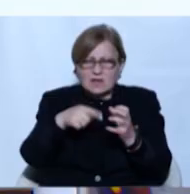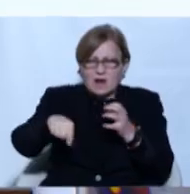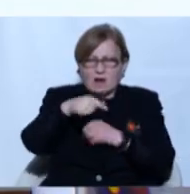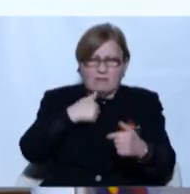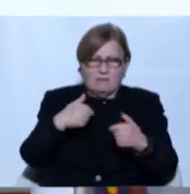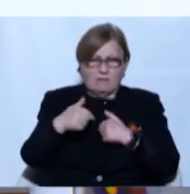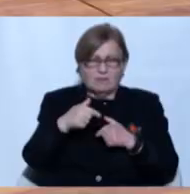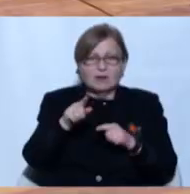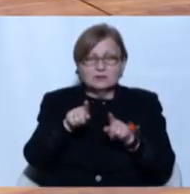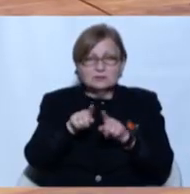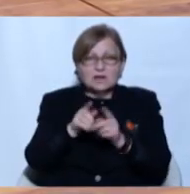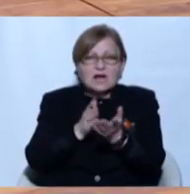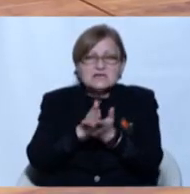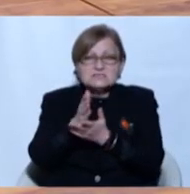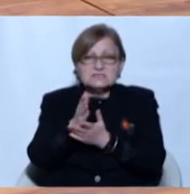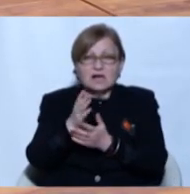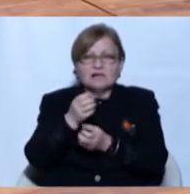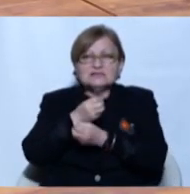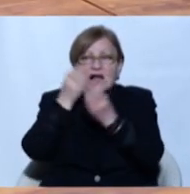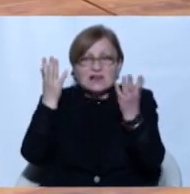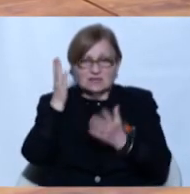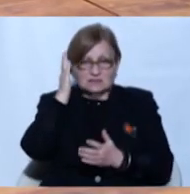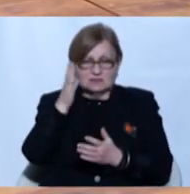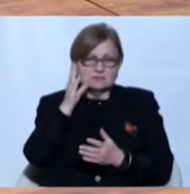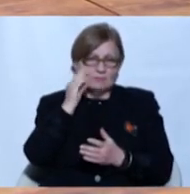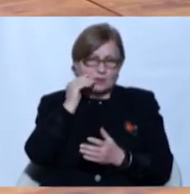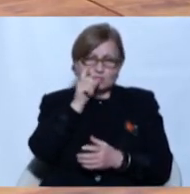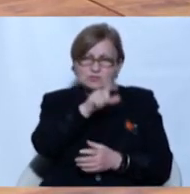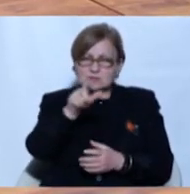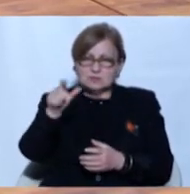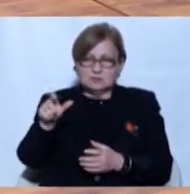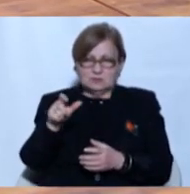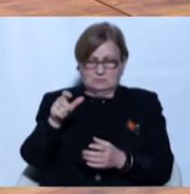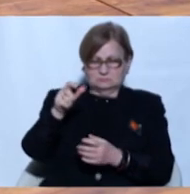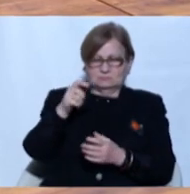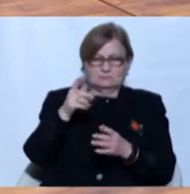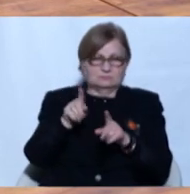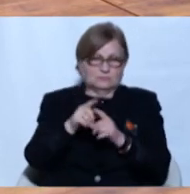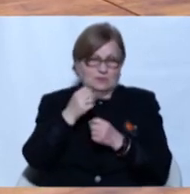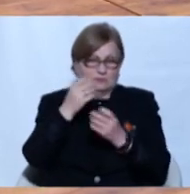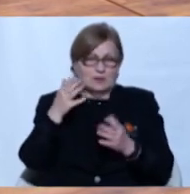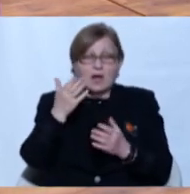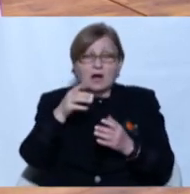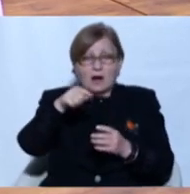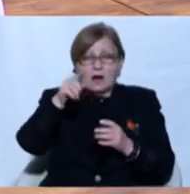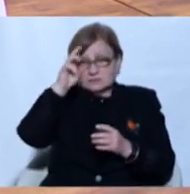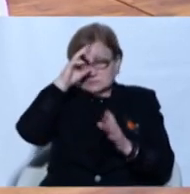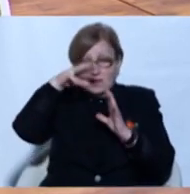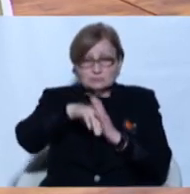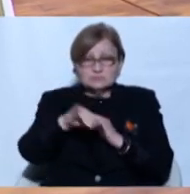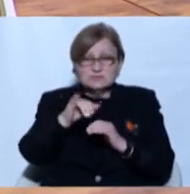მოინახება, სადაც ჩვენ წინა გაკვეთილზე ვსაუბრობდით. ეს იყო ქვეყანა, სადაც მამაშვილის კი ვერ პოულობდა, მამაშვილის კი ვერ